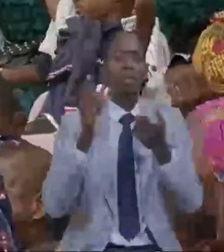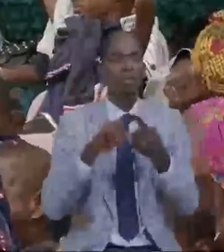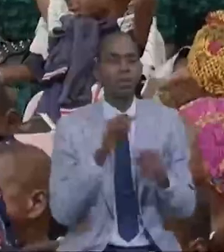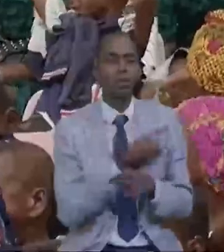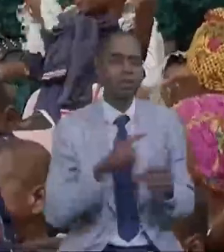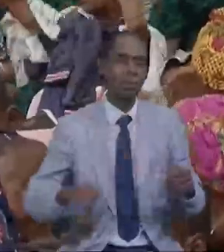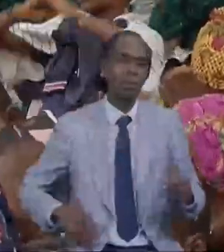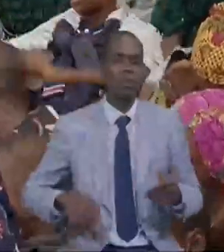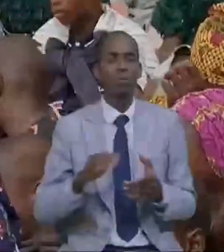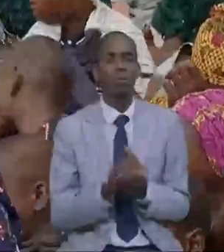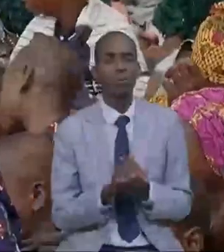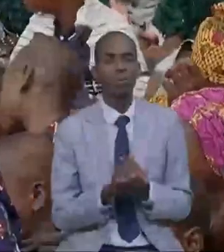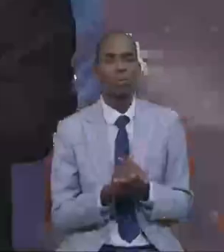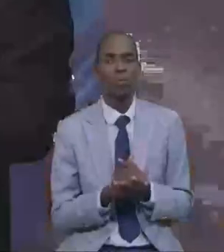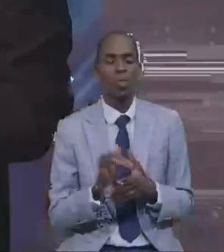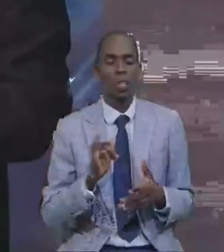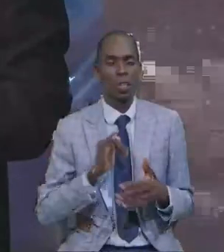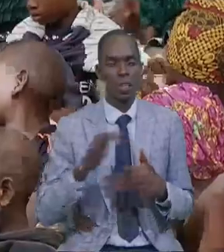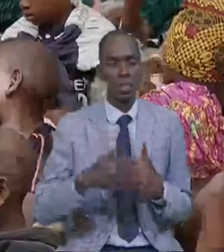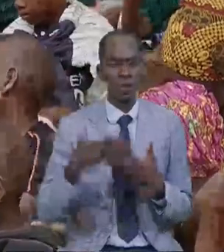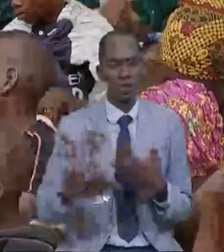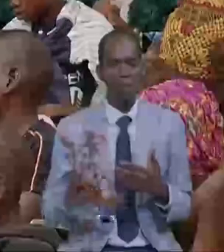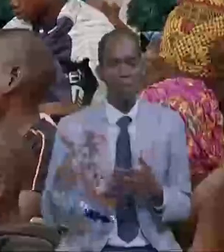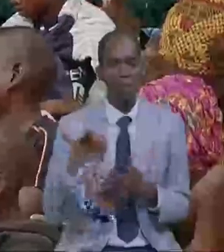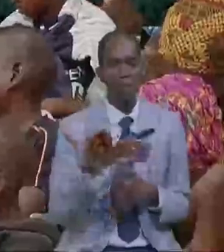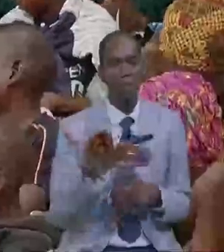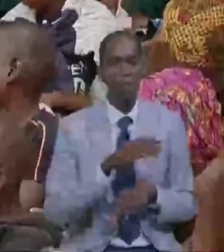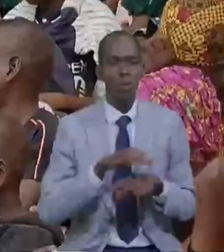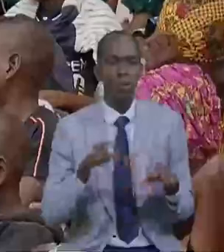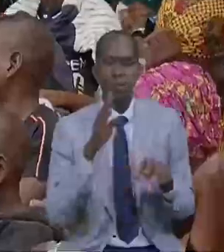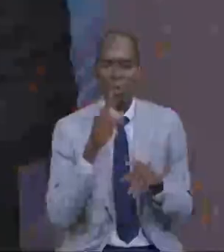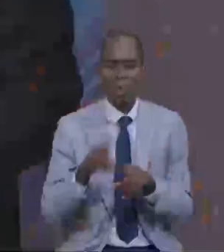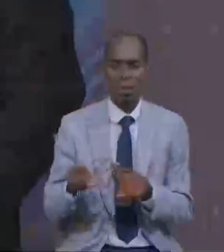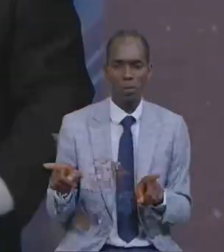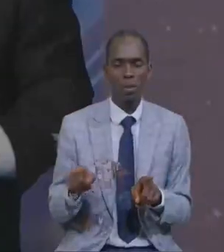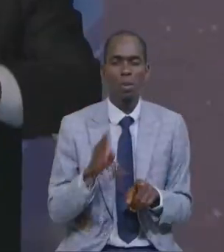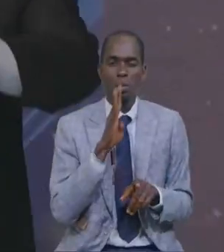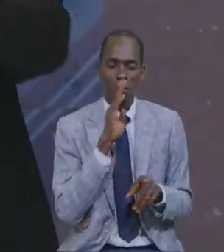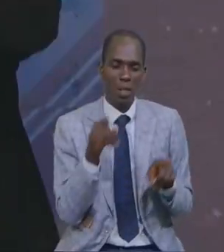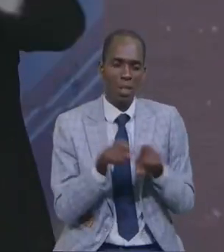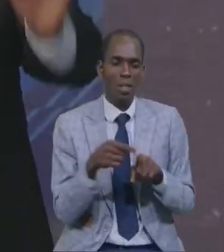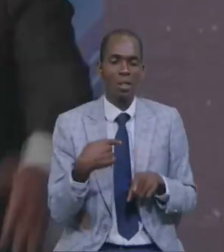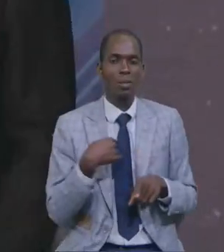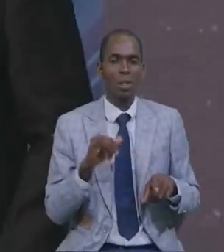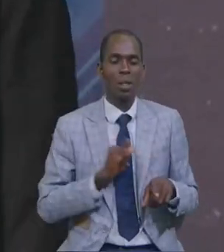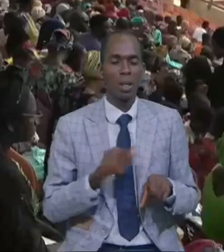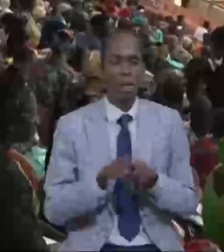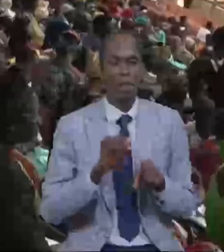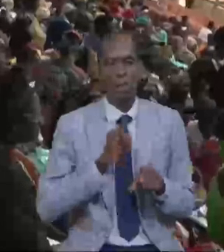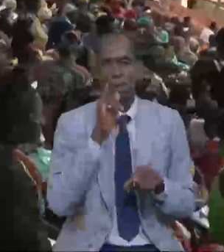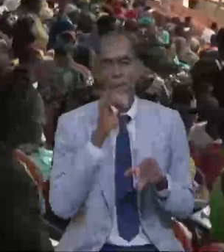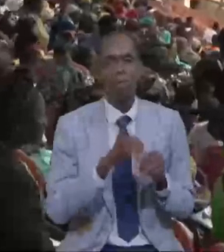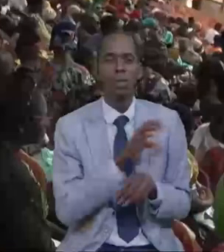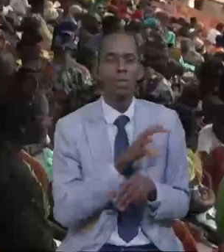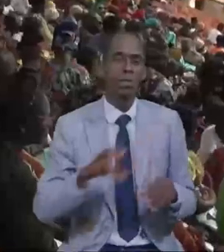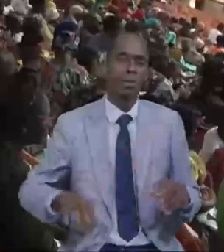sois comme moi, comme je suis en Christ. Et la grâce de Dieu va continuer à se multiplier